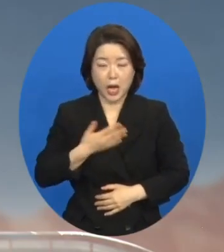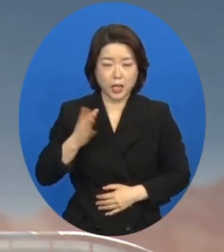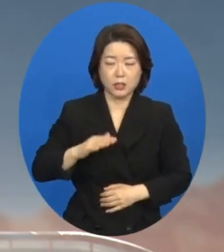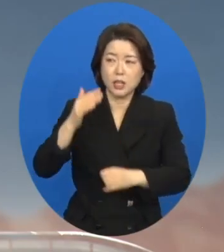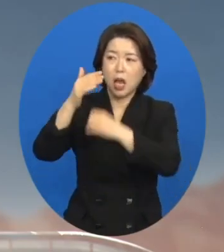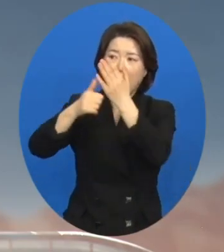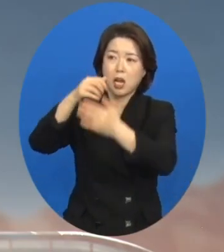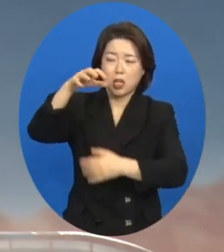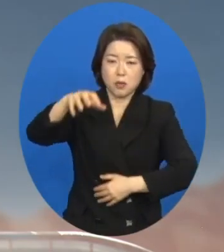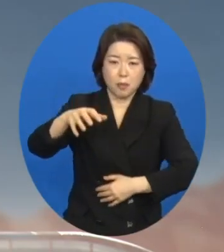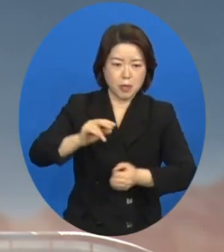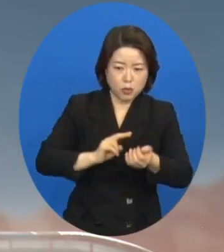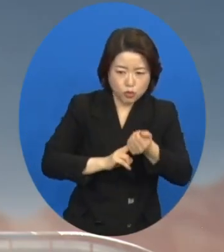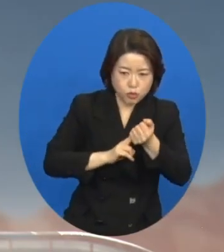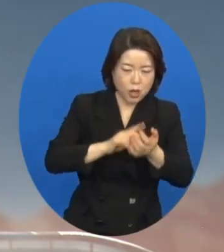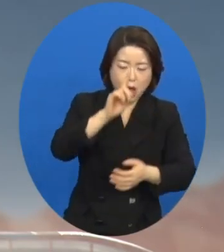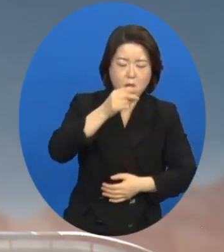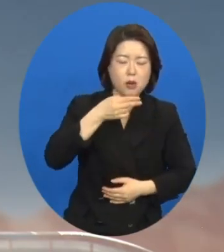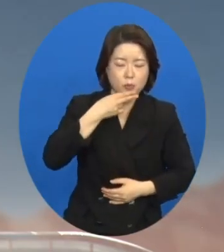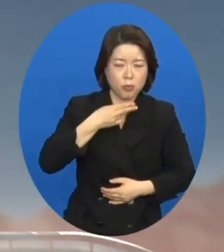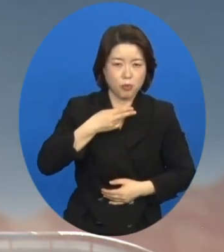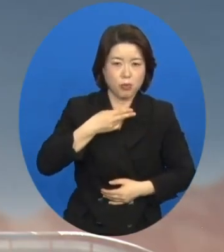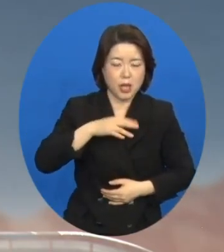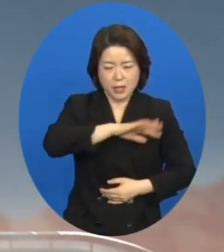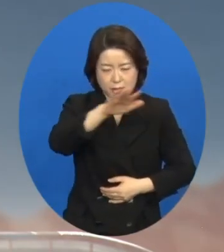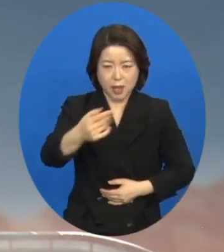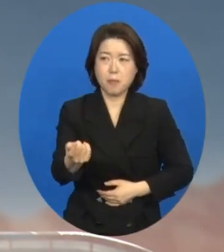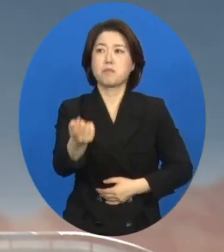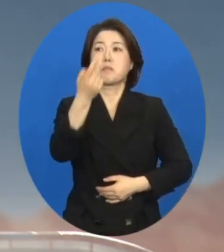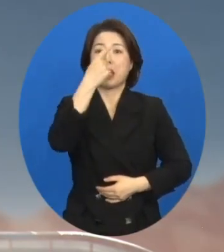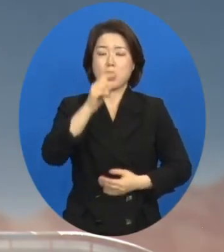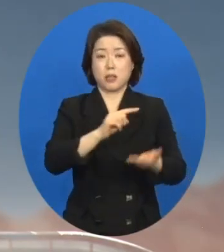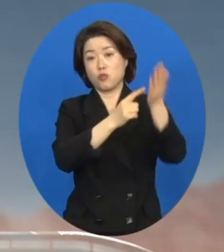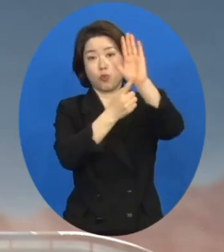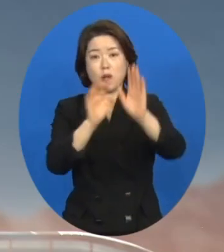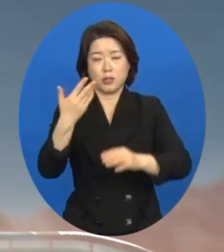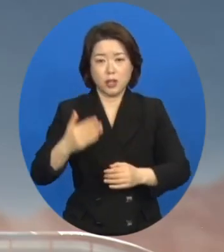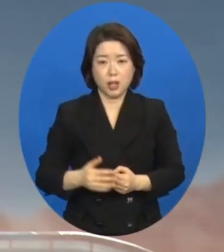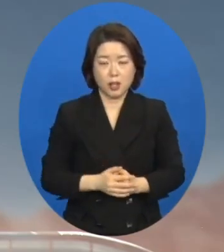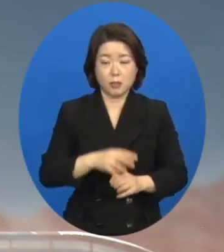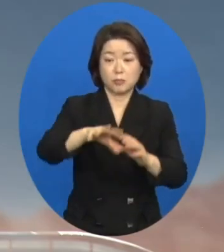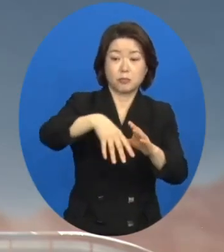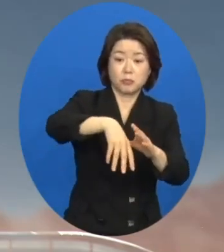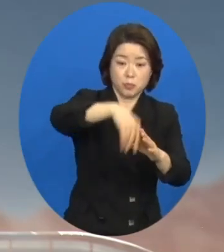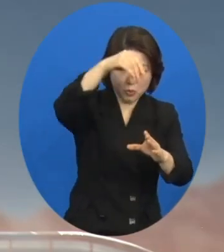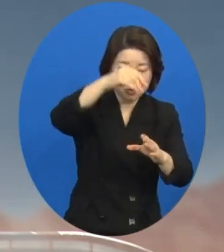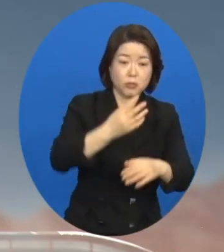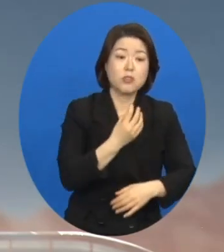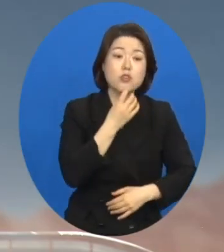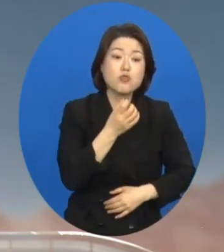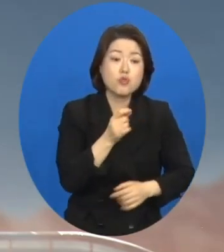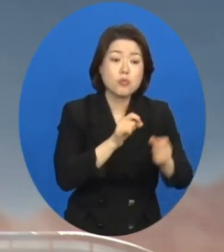앞에 숨길 수 있는 건 아무것도 없어요. 다 드러나게 됩니다. 제비를 뽑는데 유다,